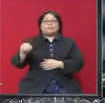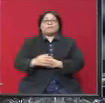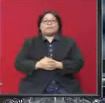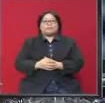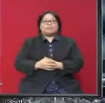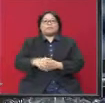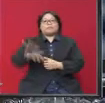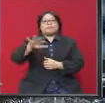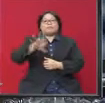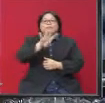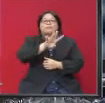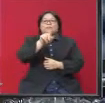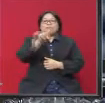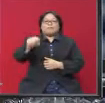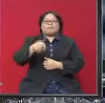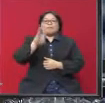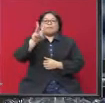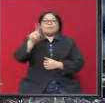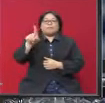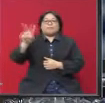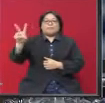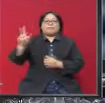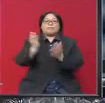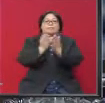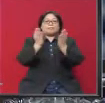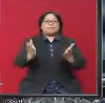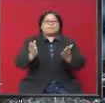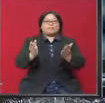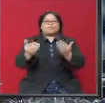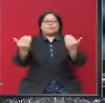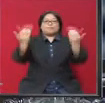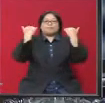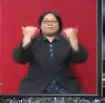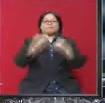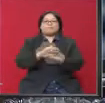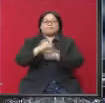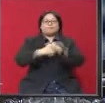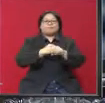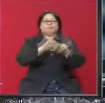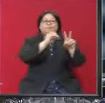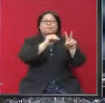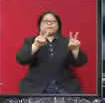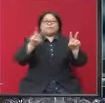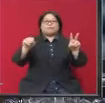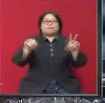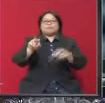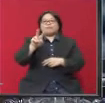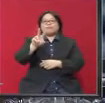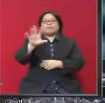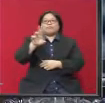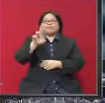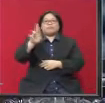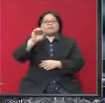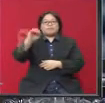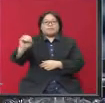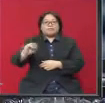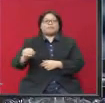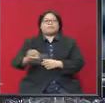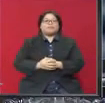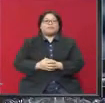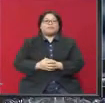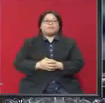14-140 1161 masa mengganggu 2020 20 ratus berkurang 70000mah